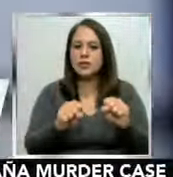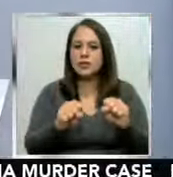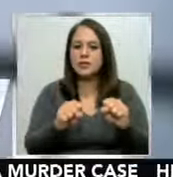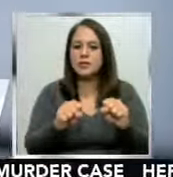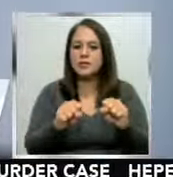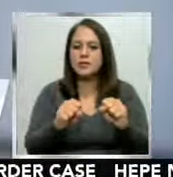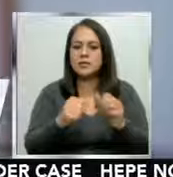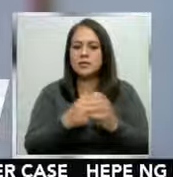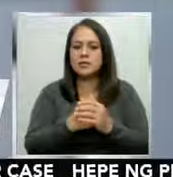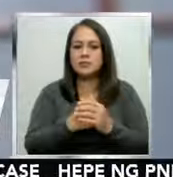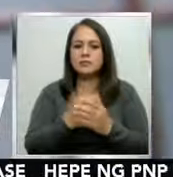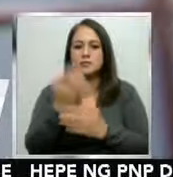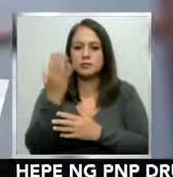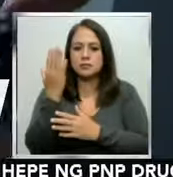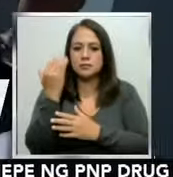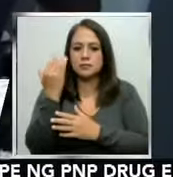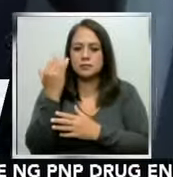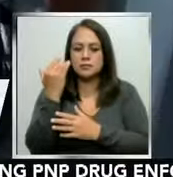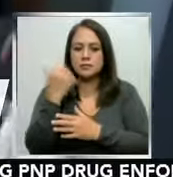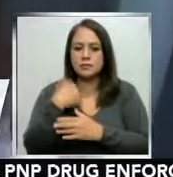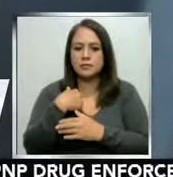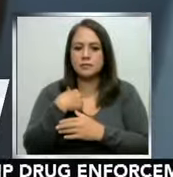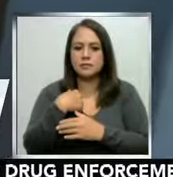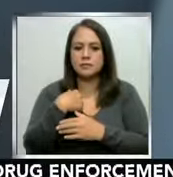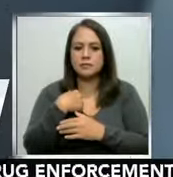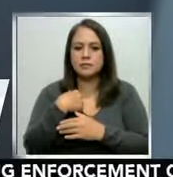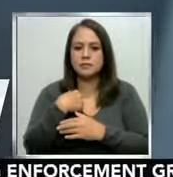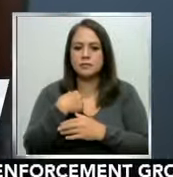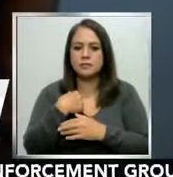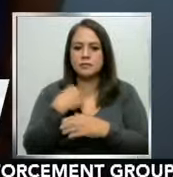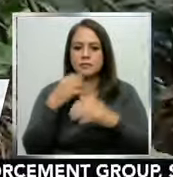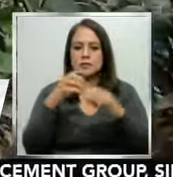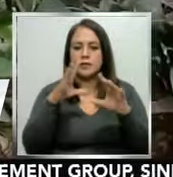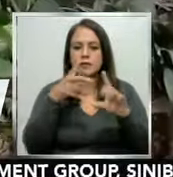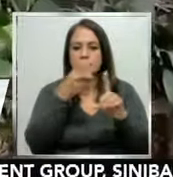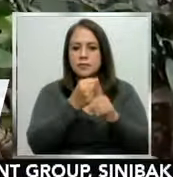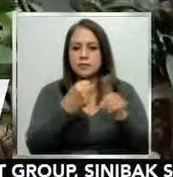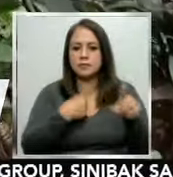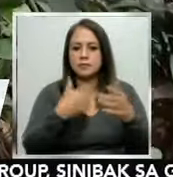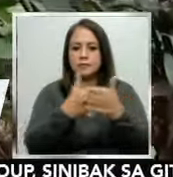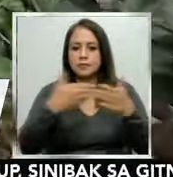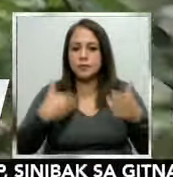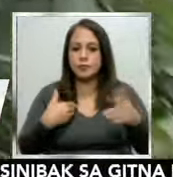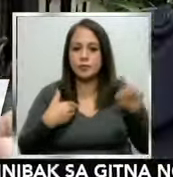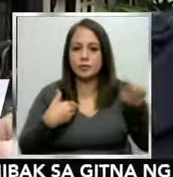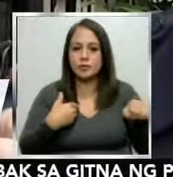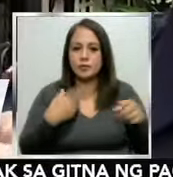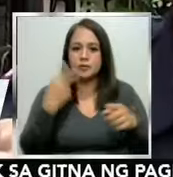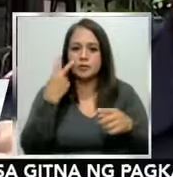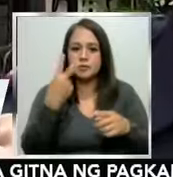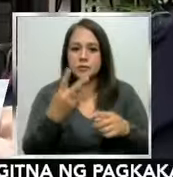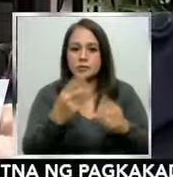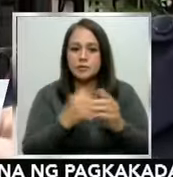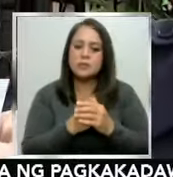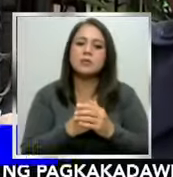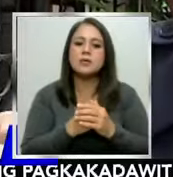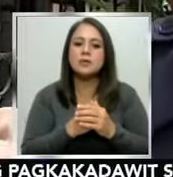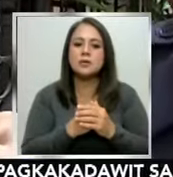pero nakakandado ang mga pintuan. At matapos ang pag-iikot, wala sila ni isang nadatnan. Sabi ng